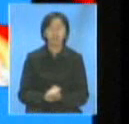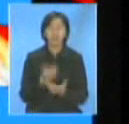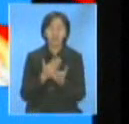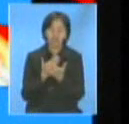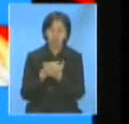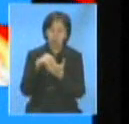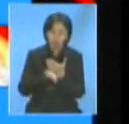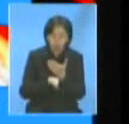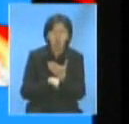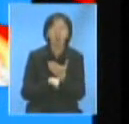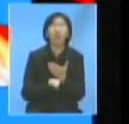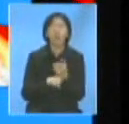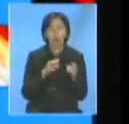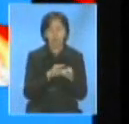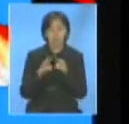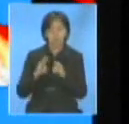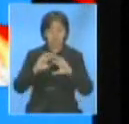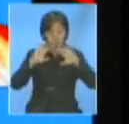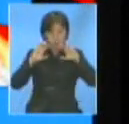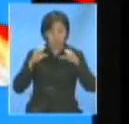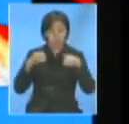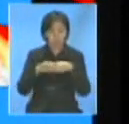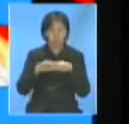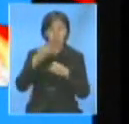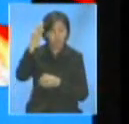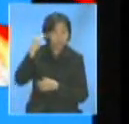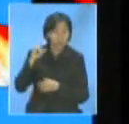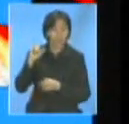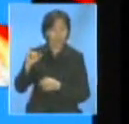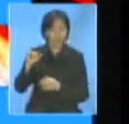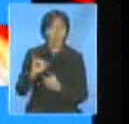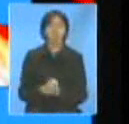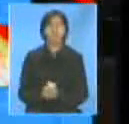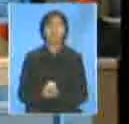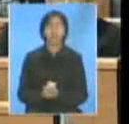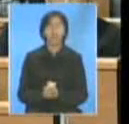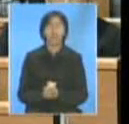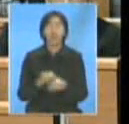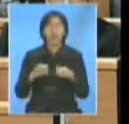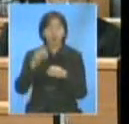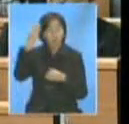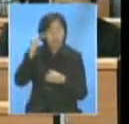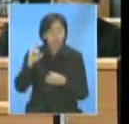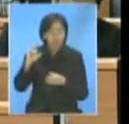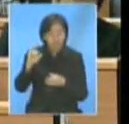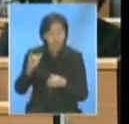วันนี้ของกระบวนการของรัฐภายใต้รัฐบาลของท่านยิ่งรักวันนี้เนี่ยไม่มีทางครับ